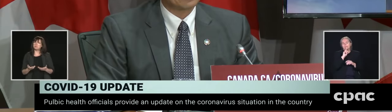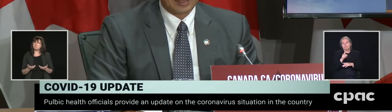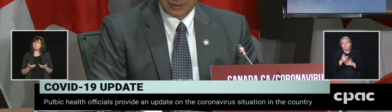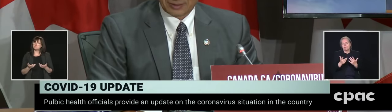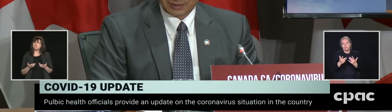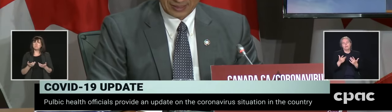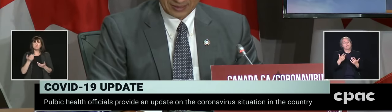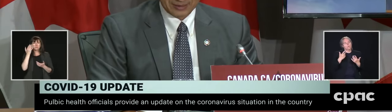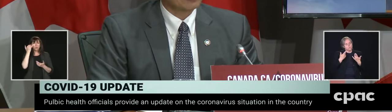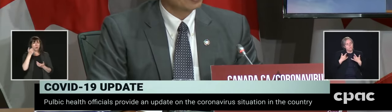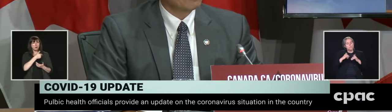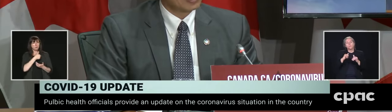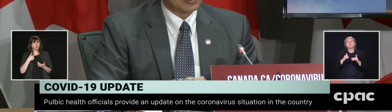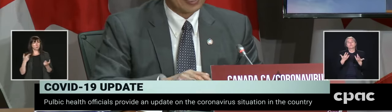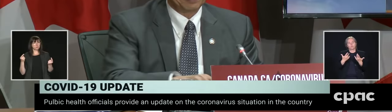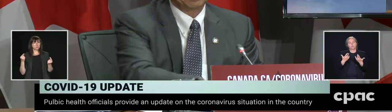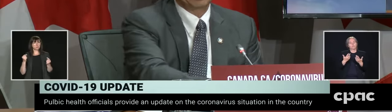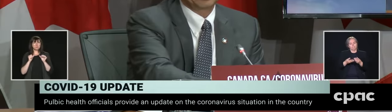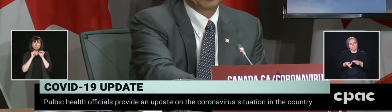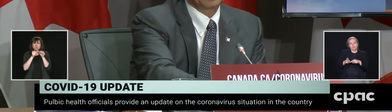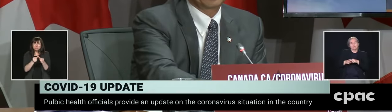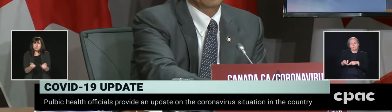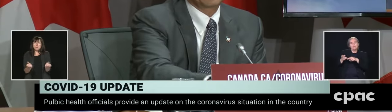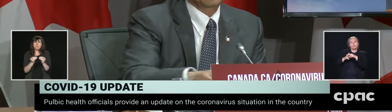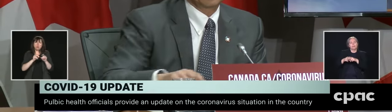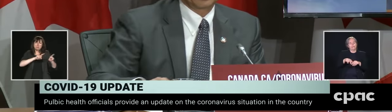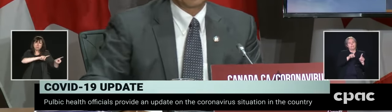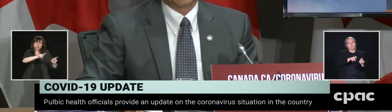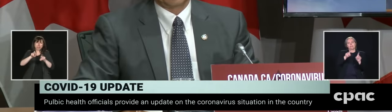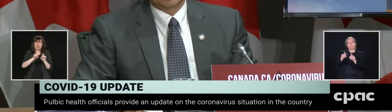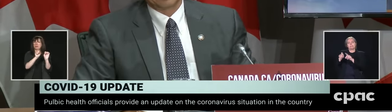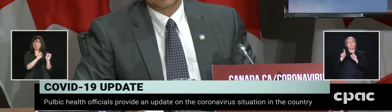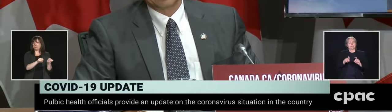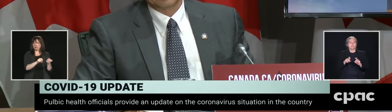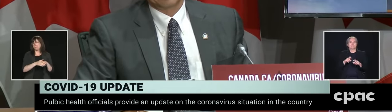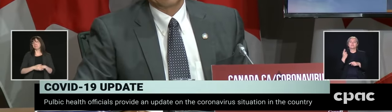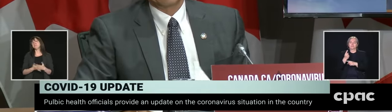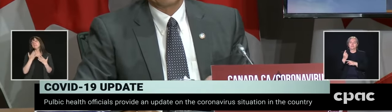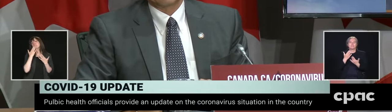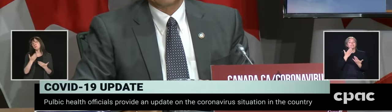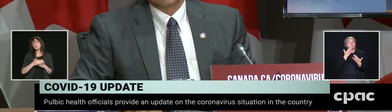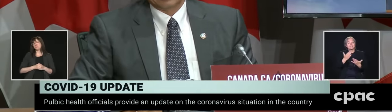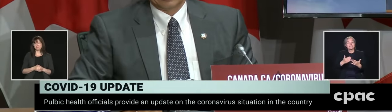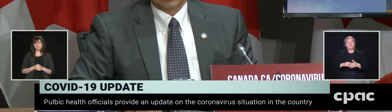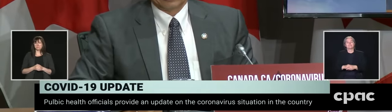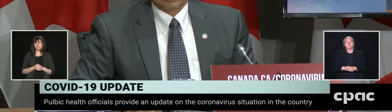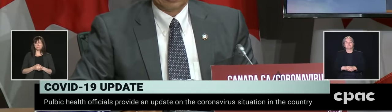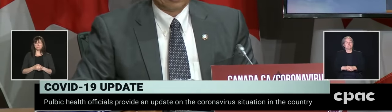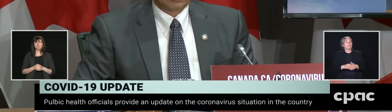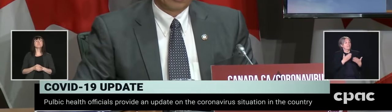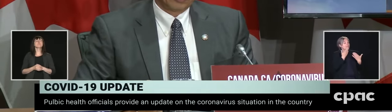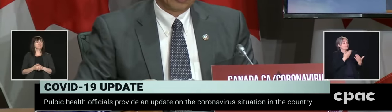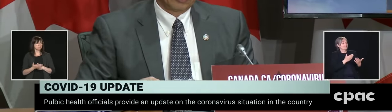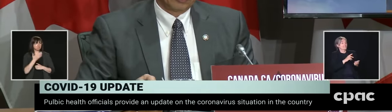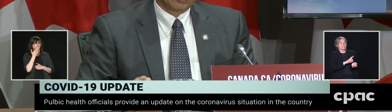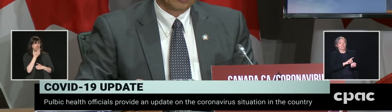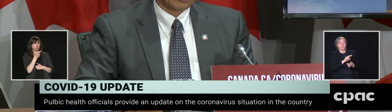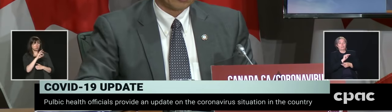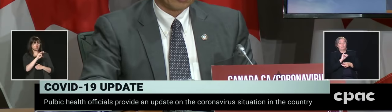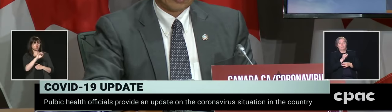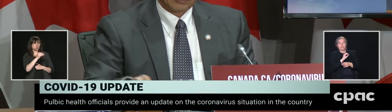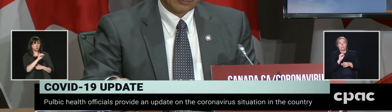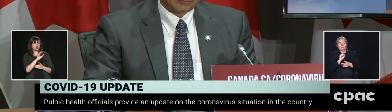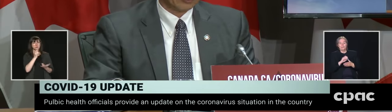capacité de tests. Merci. Merci, Dr. Knur. And now I will turn it over